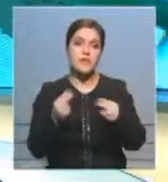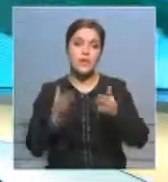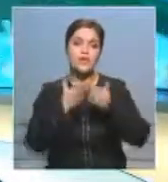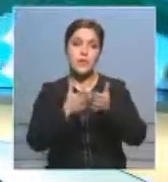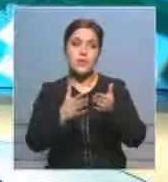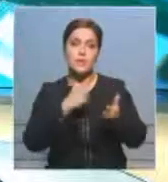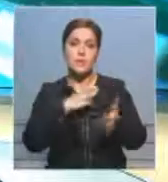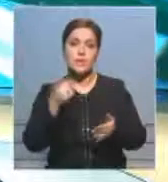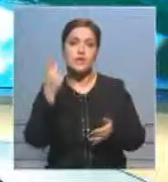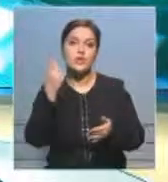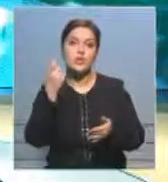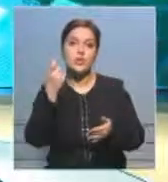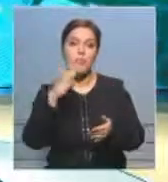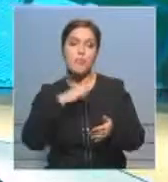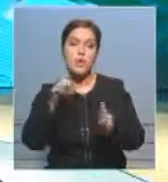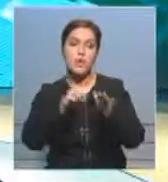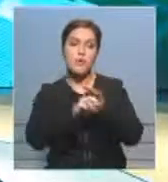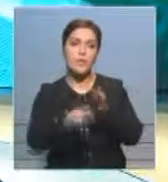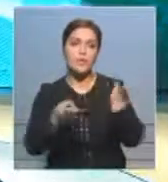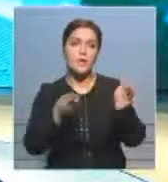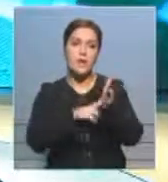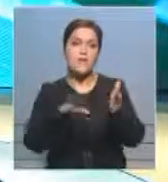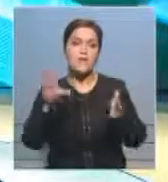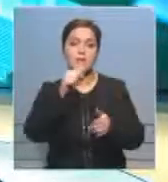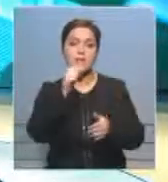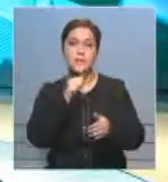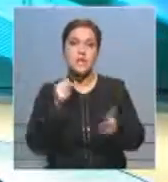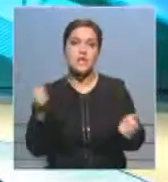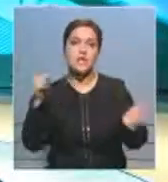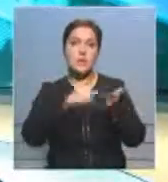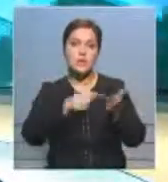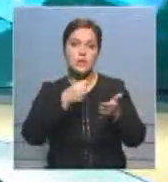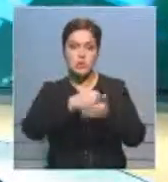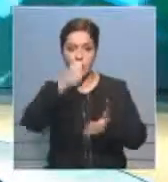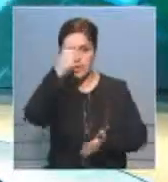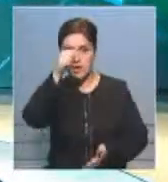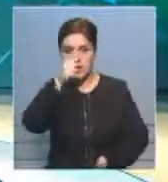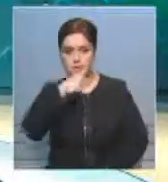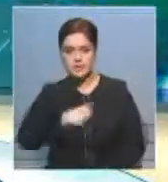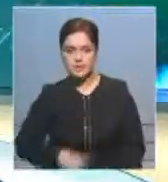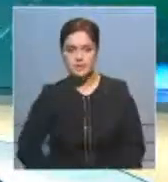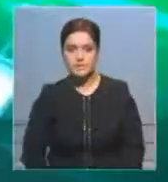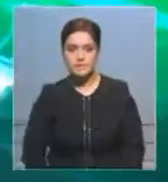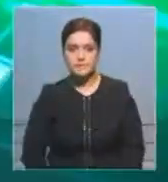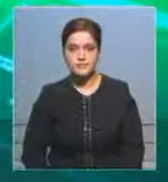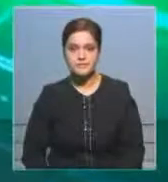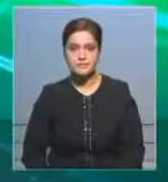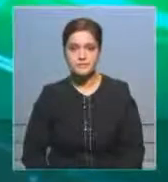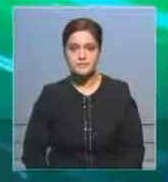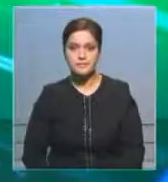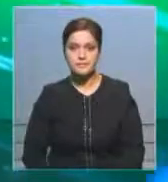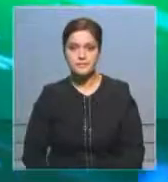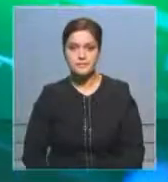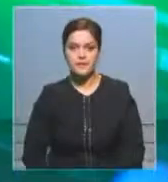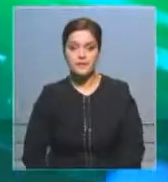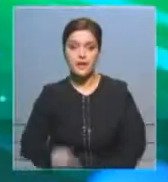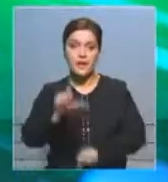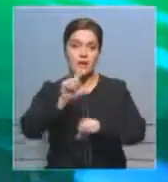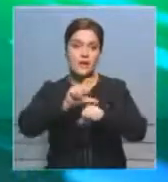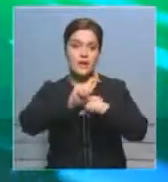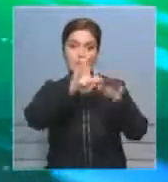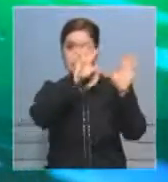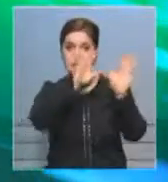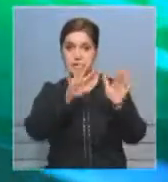словам выживших в лодке было до 100 мигрантов все они пытались добраться до греции анкару